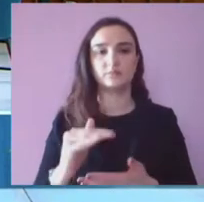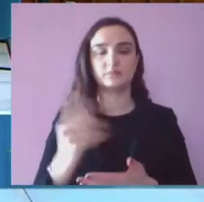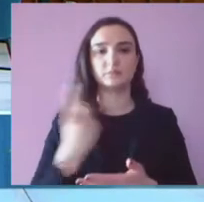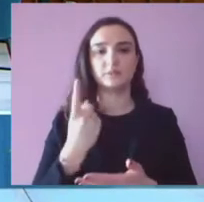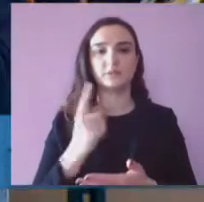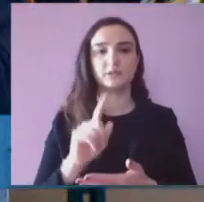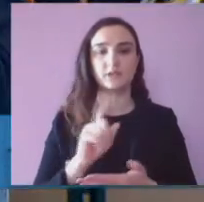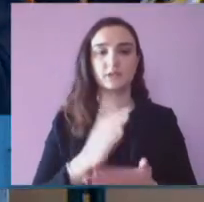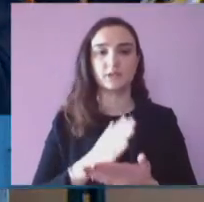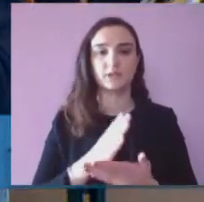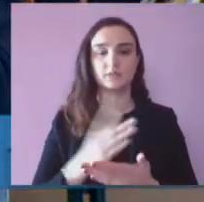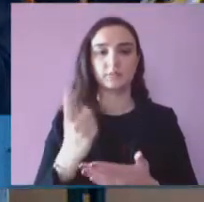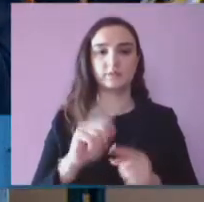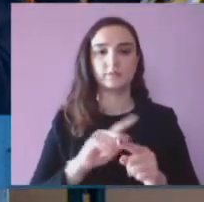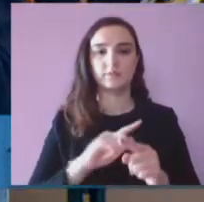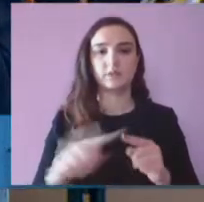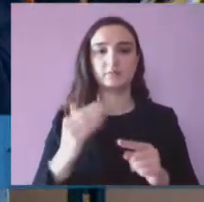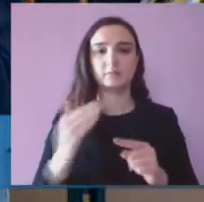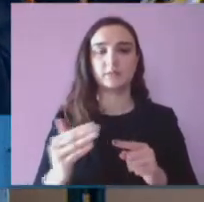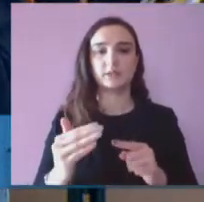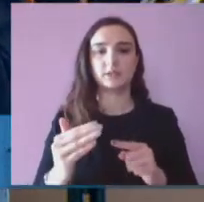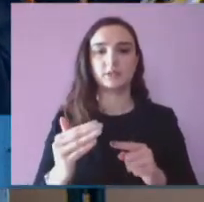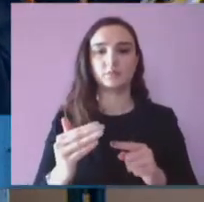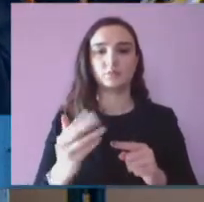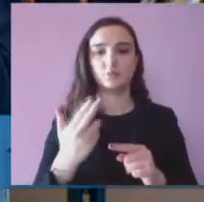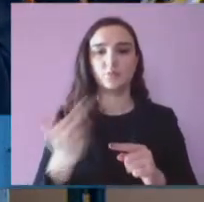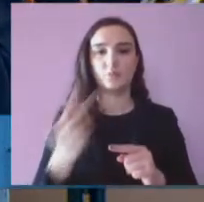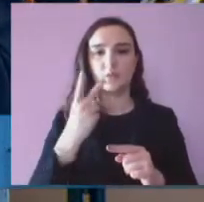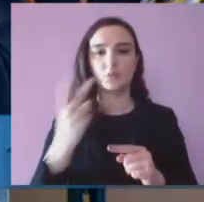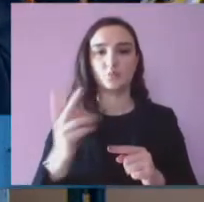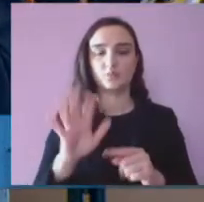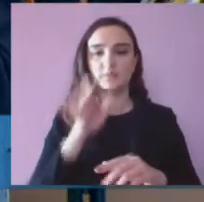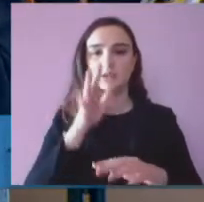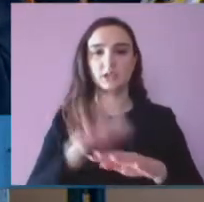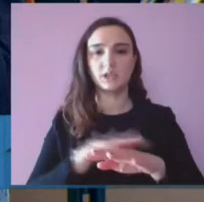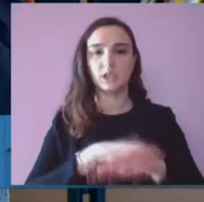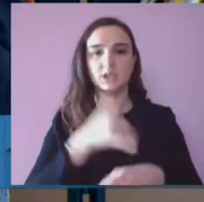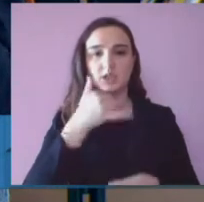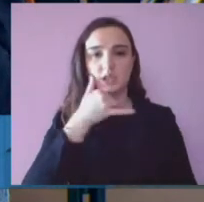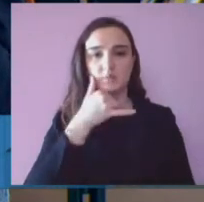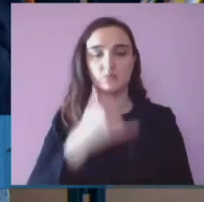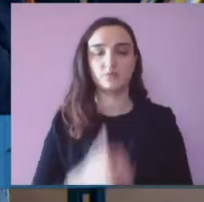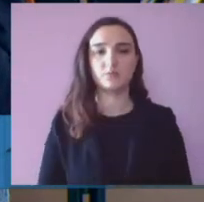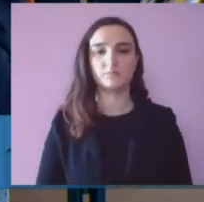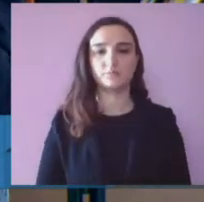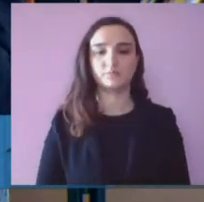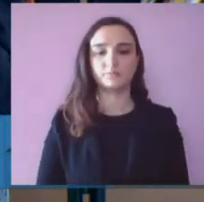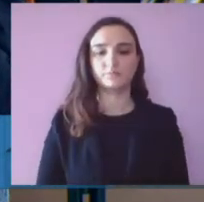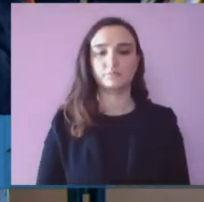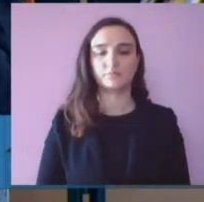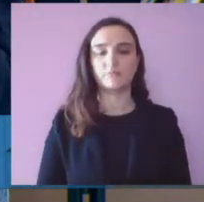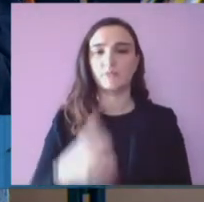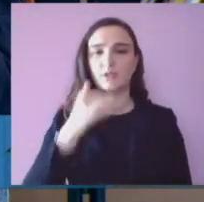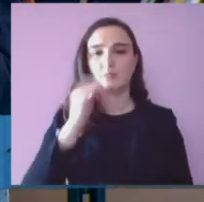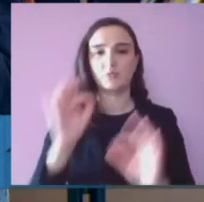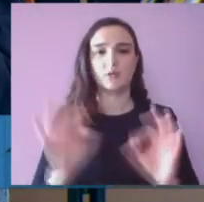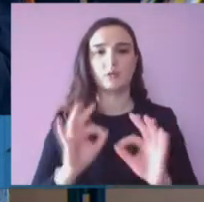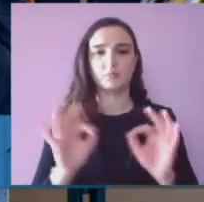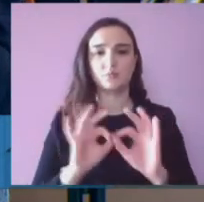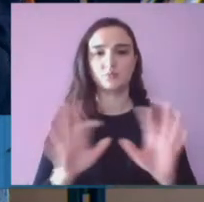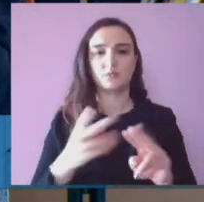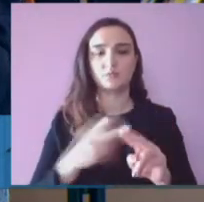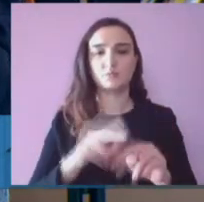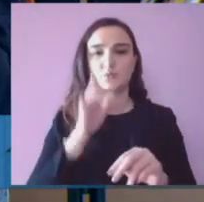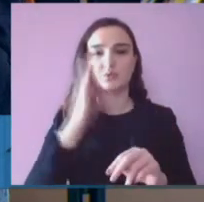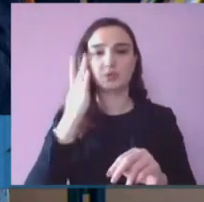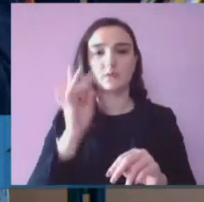არის პირველი მისი განსაზღვრება ხომ არ უყურებს დიდხანს ტელეფონს. ტელეფონი არაფერ შუაში ამ დროს თავის ტკივილთან,